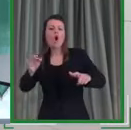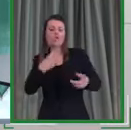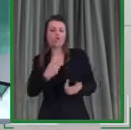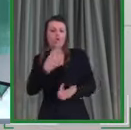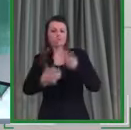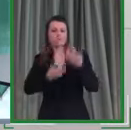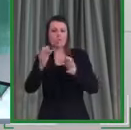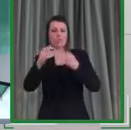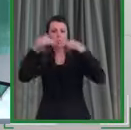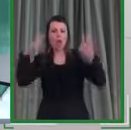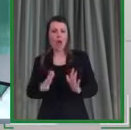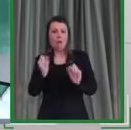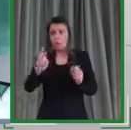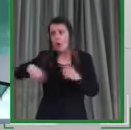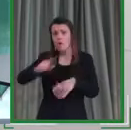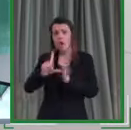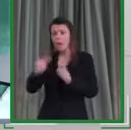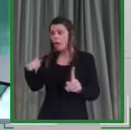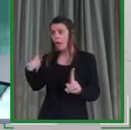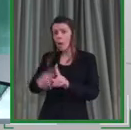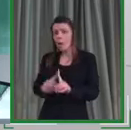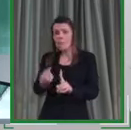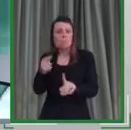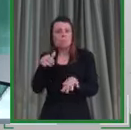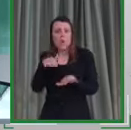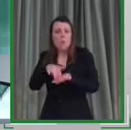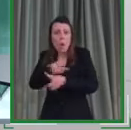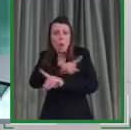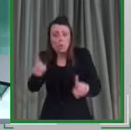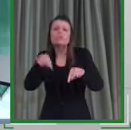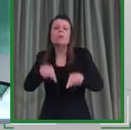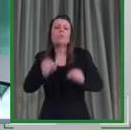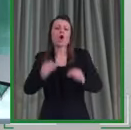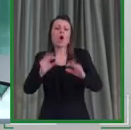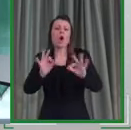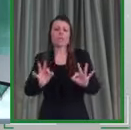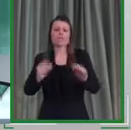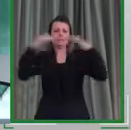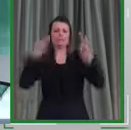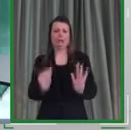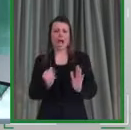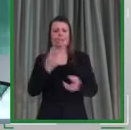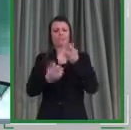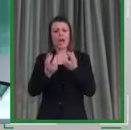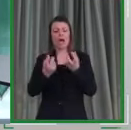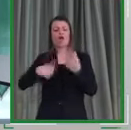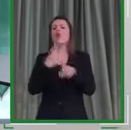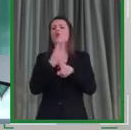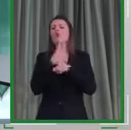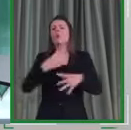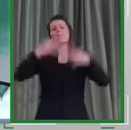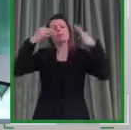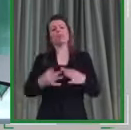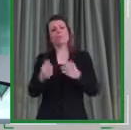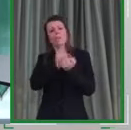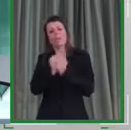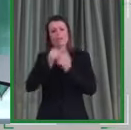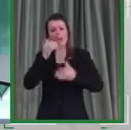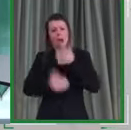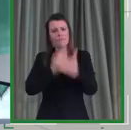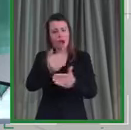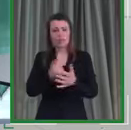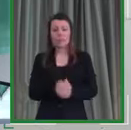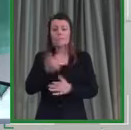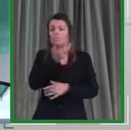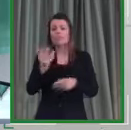è importante continuare a rimanere determinati in questa battaglia i dati sono che nei casi positivi